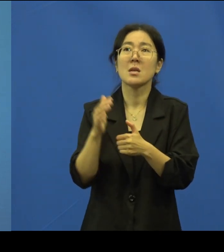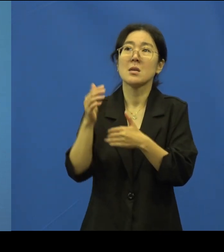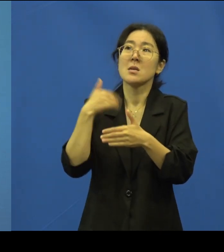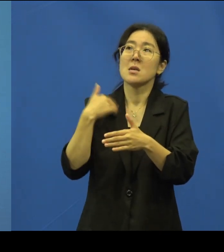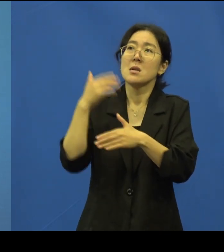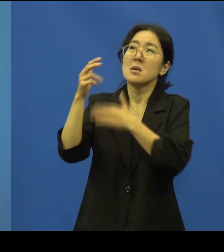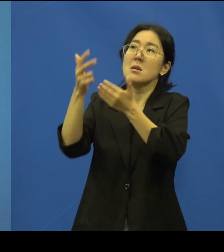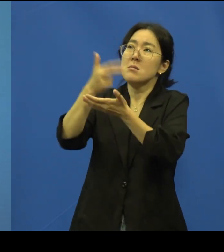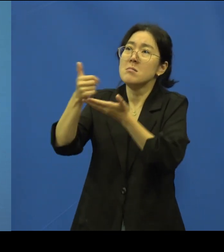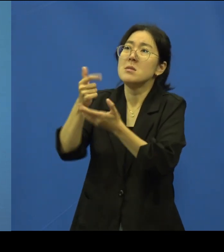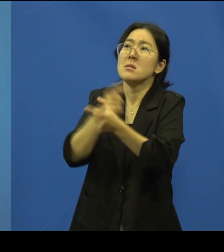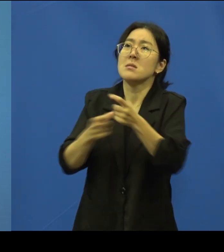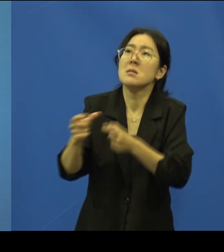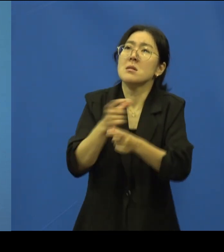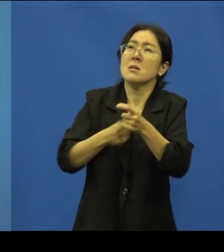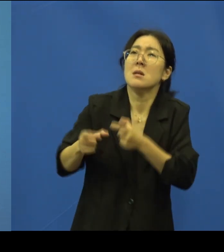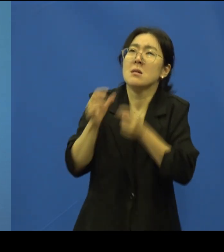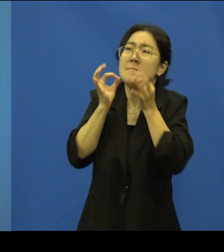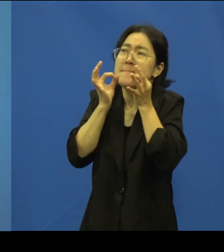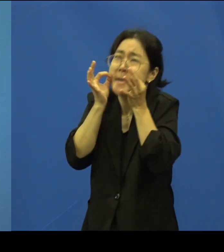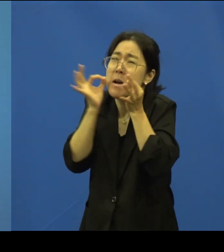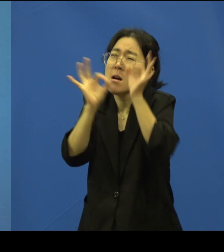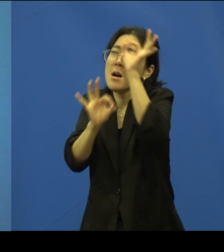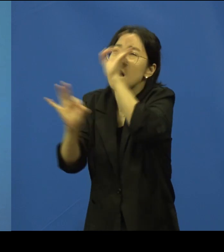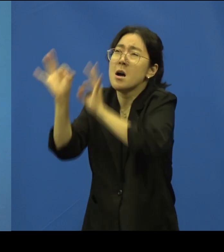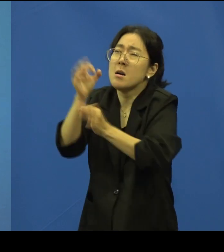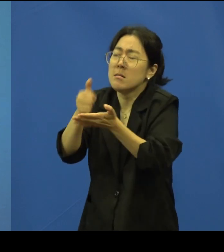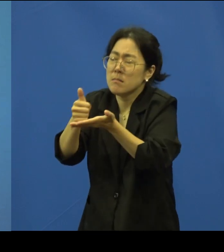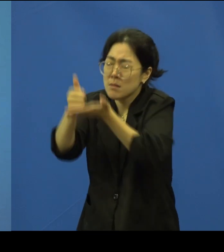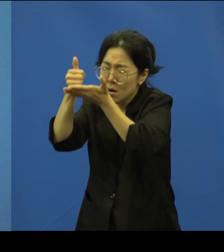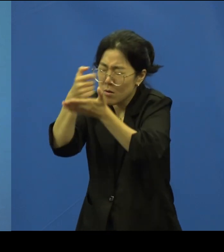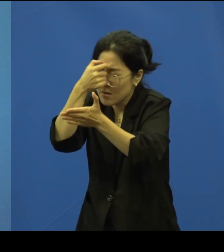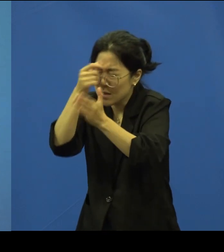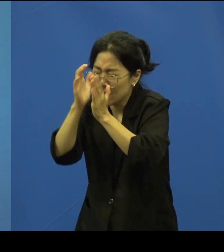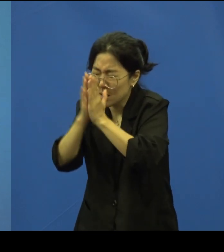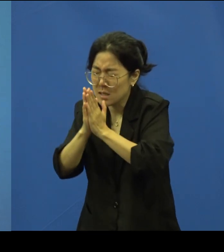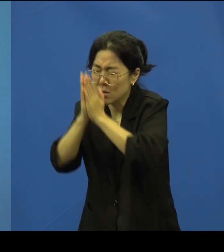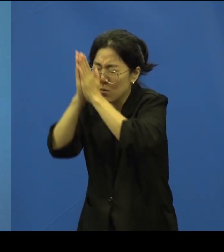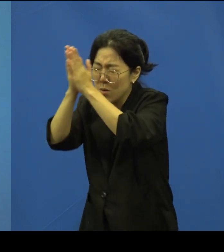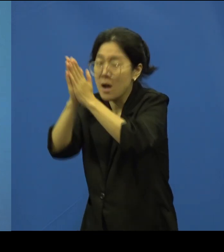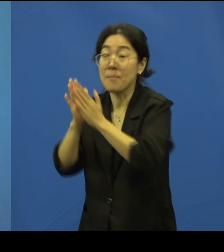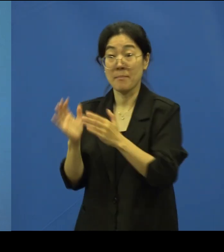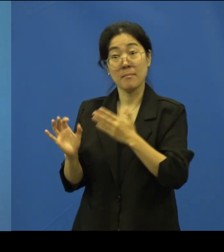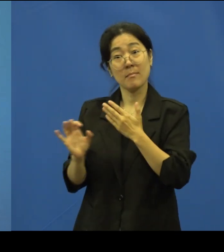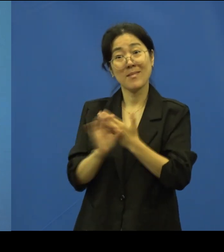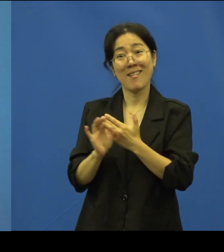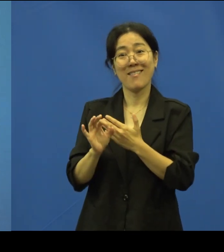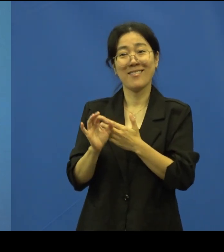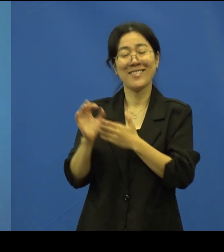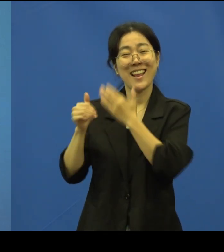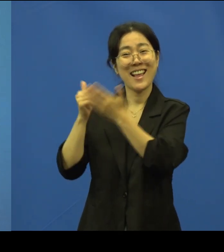열심히 그분만 찾고 섬기고 경외하고 기도하면 하나님이 여러분을 축복의 통로로 만들어 주실